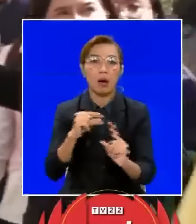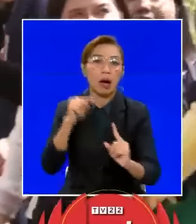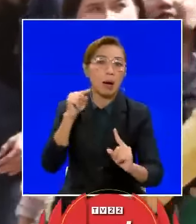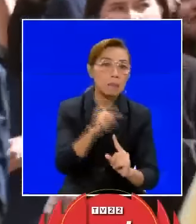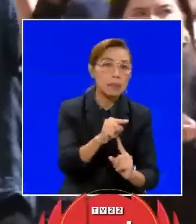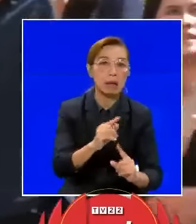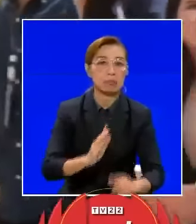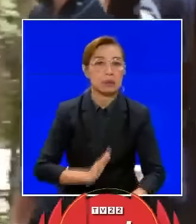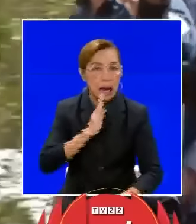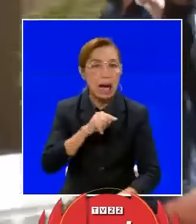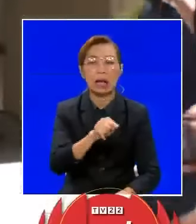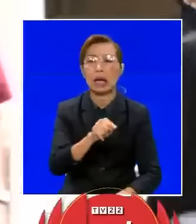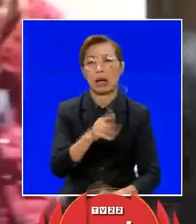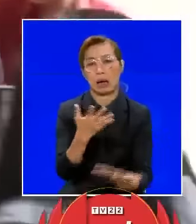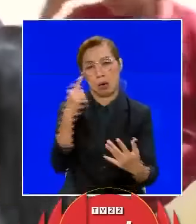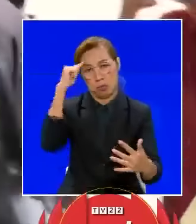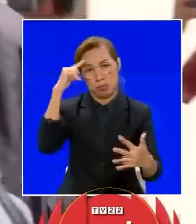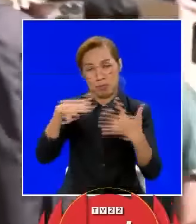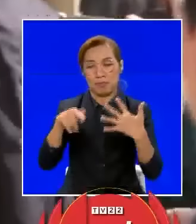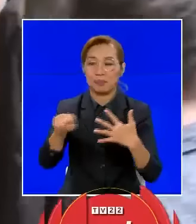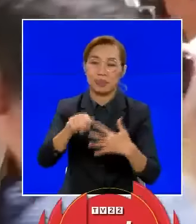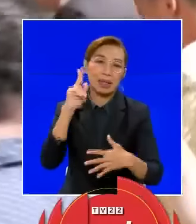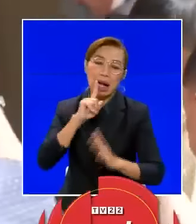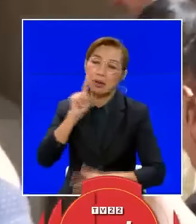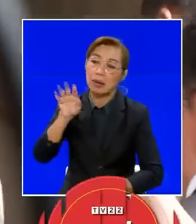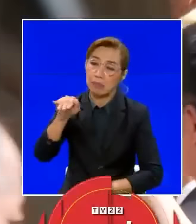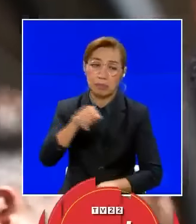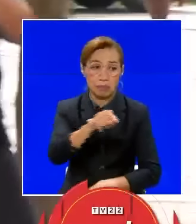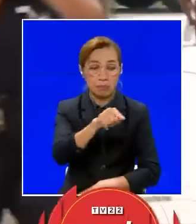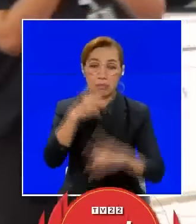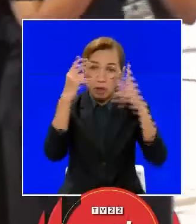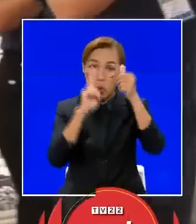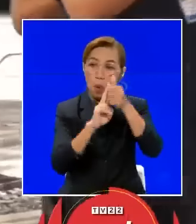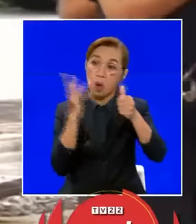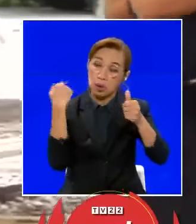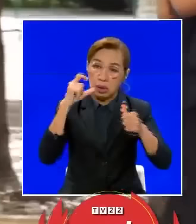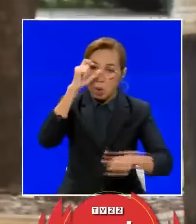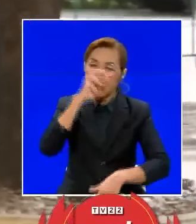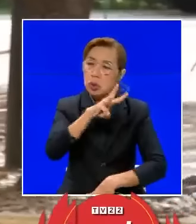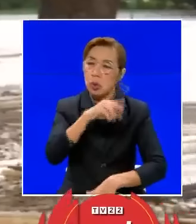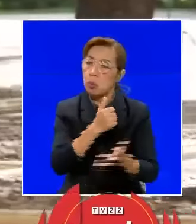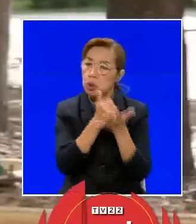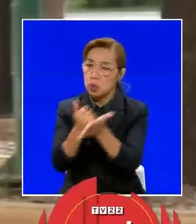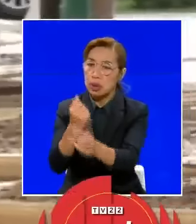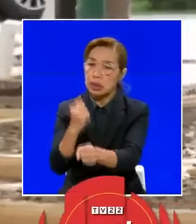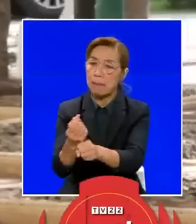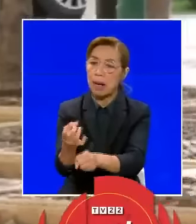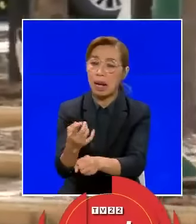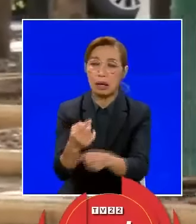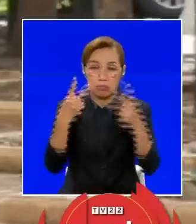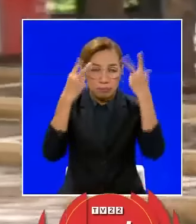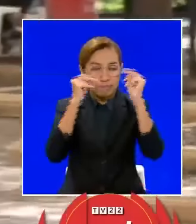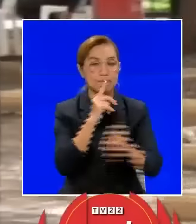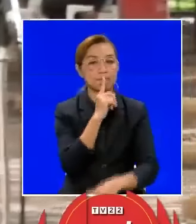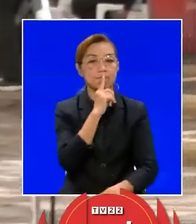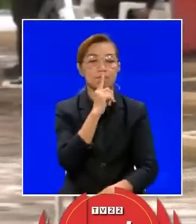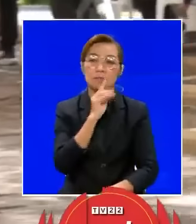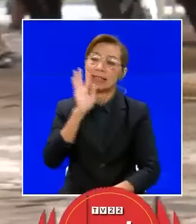อบปฏิเสธหรือเปล่าเนี่ยนะแล้วพอถามว่าเอ้าอย่างนั้นให้อดีตรองนายกวิษณุช่วยงานด้านไหนนายกก็ไม่ตอบอะถ